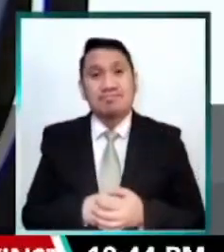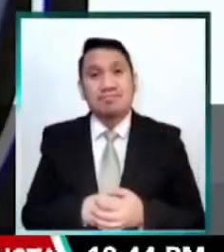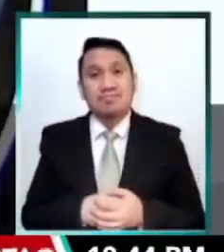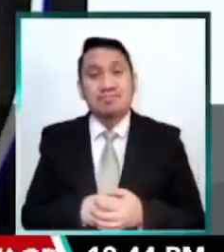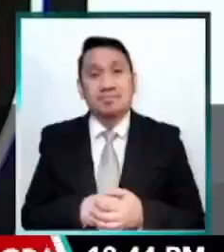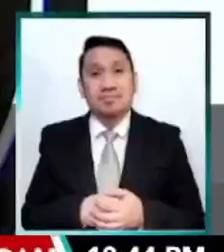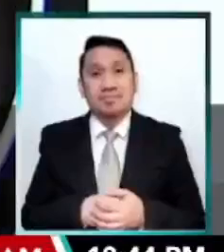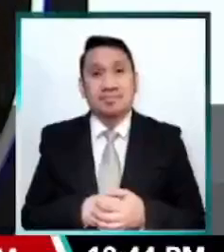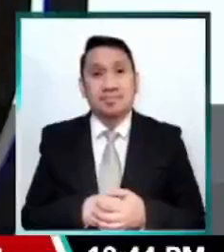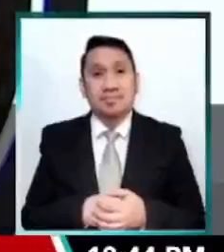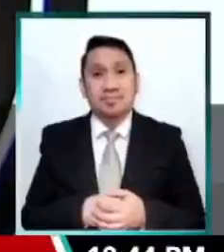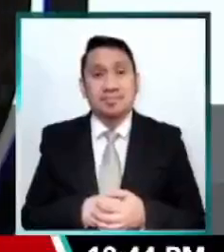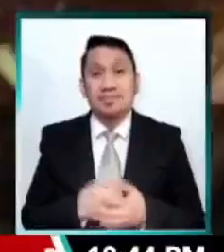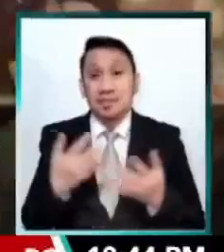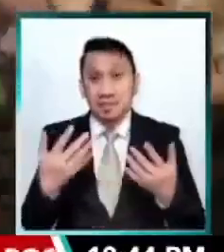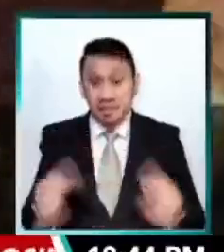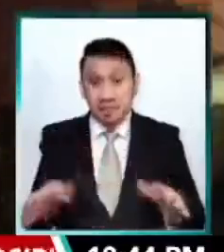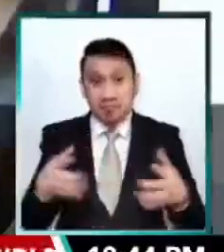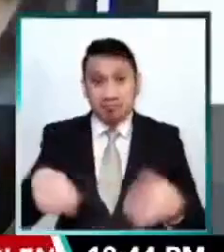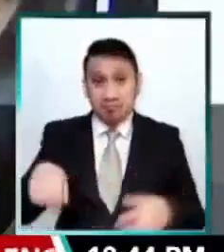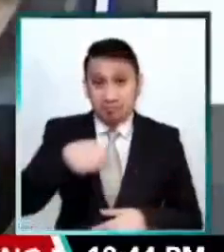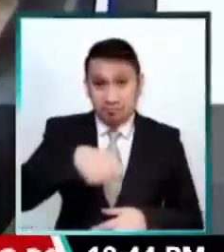pakuluan. Halu-haluin din.